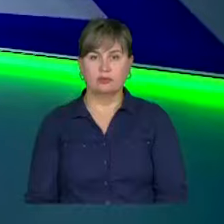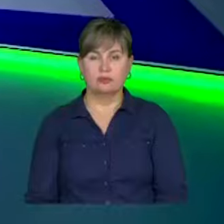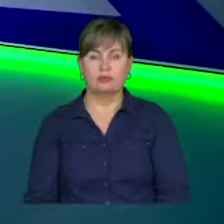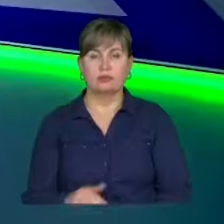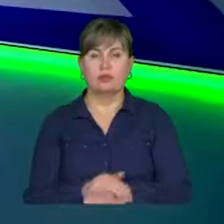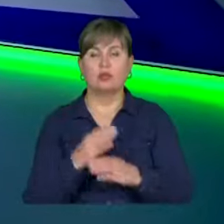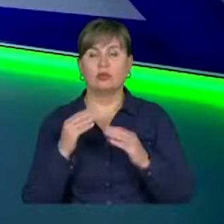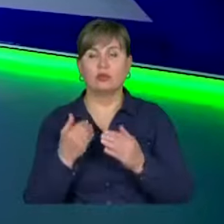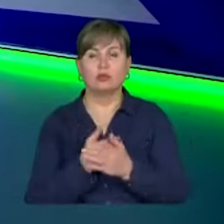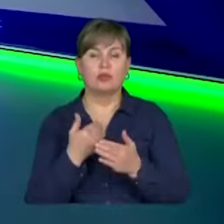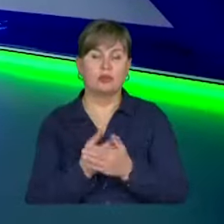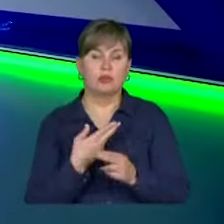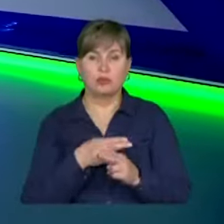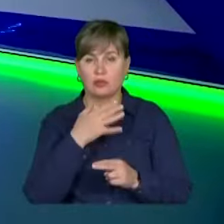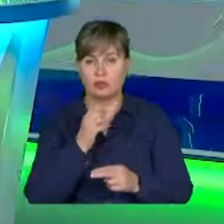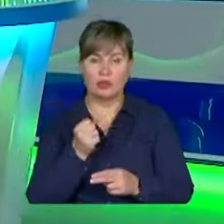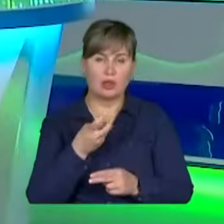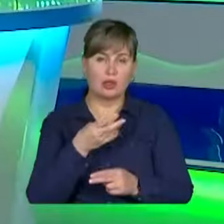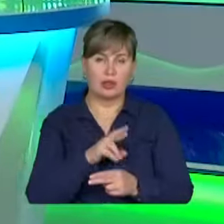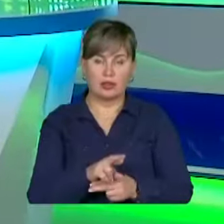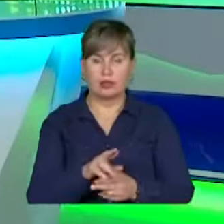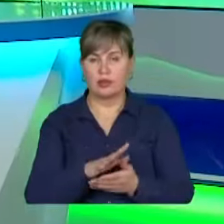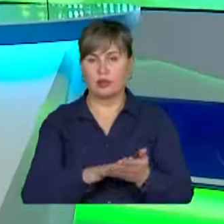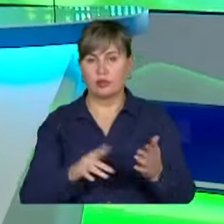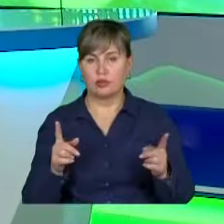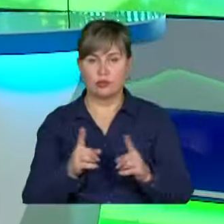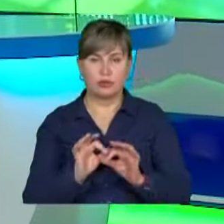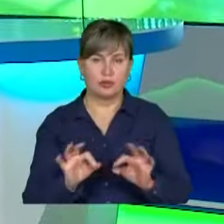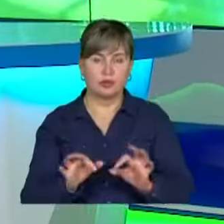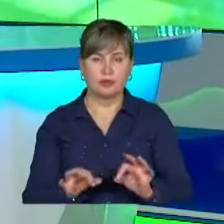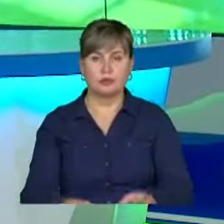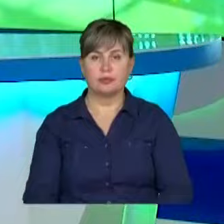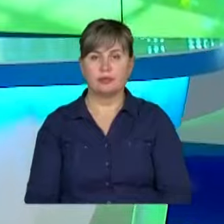Добрый вечер. С новостями к этому часу Алия Абитова. Коротко о главных событиях дня.